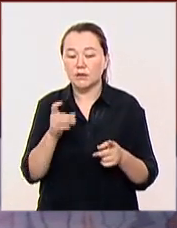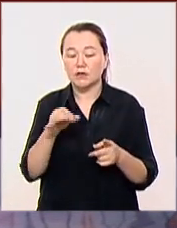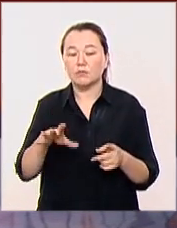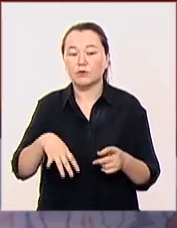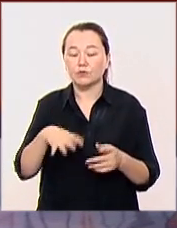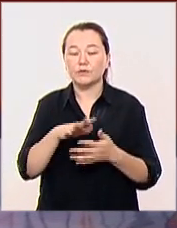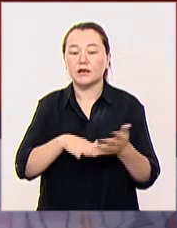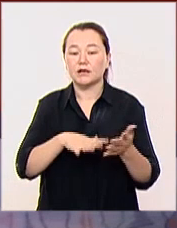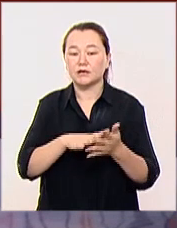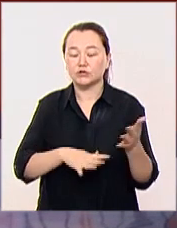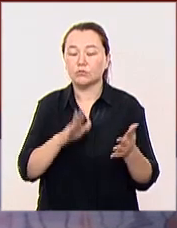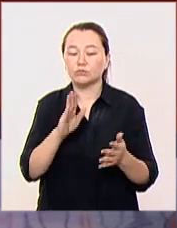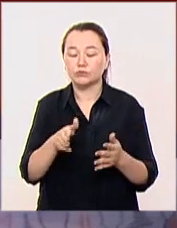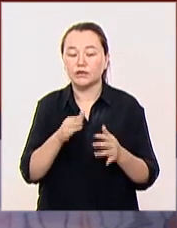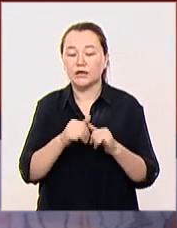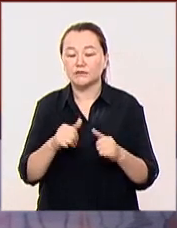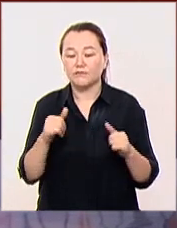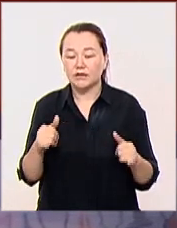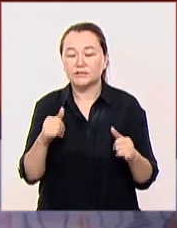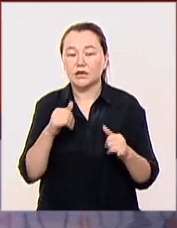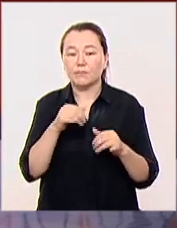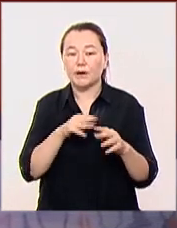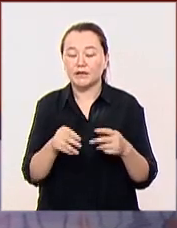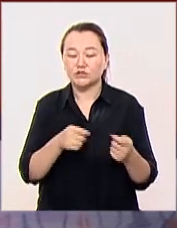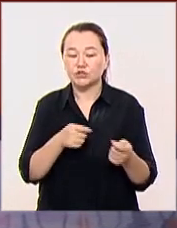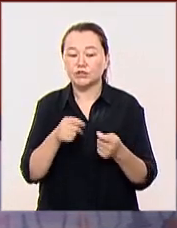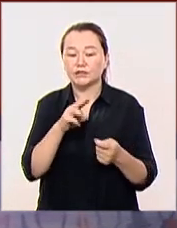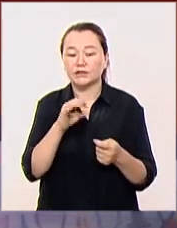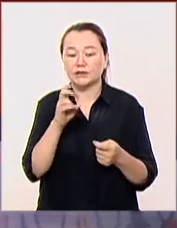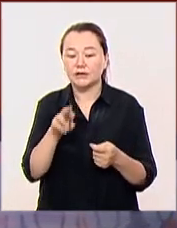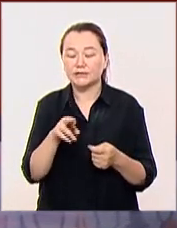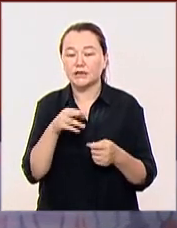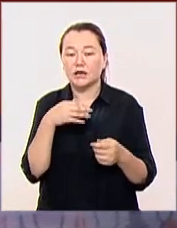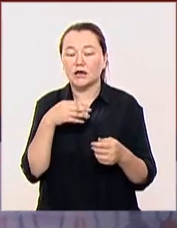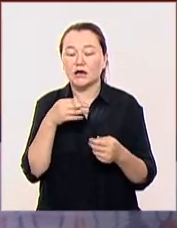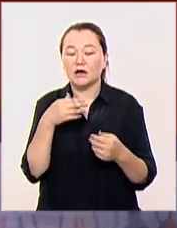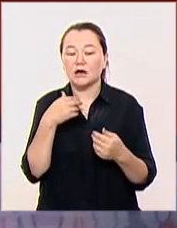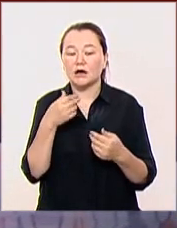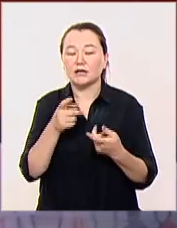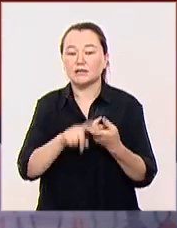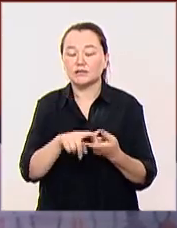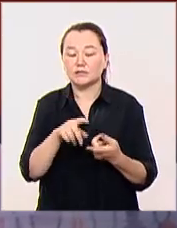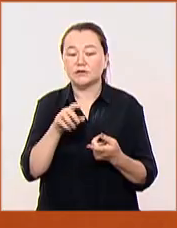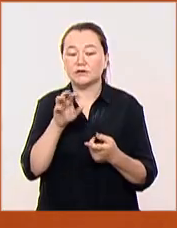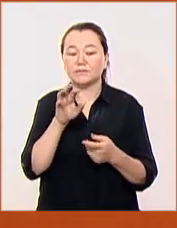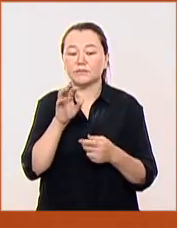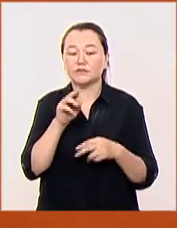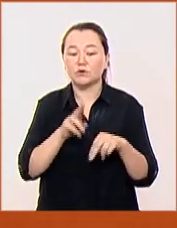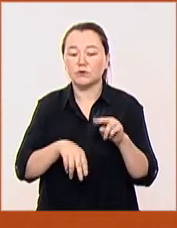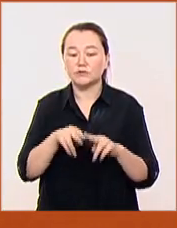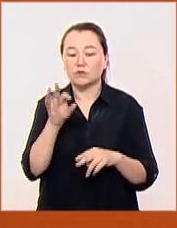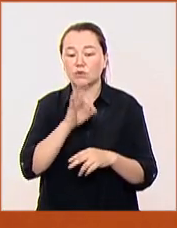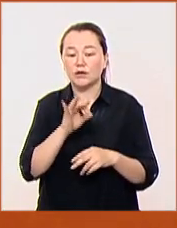в дальнейшем будет развиваться политические тенденции относительно вот партстроительства